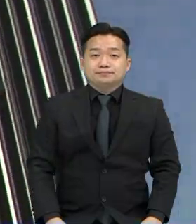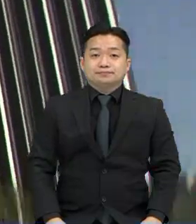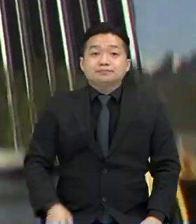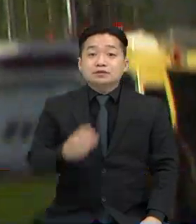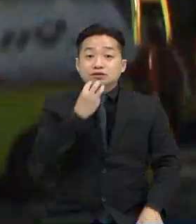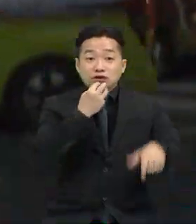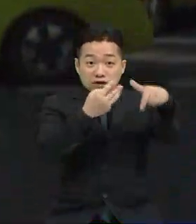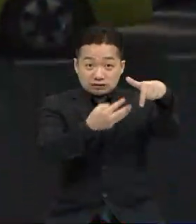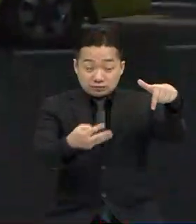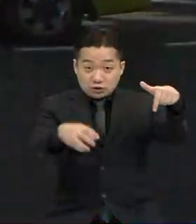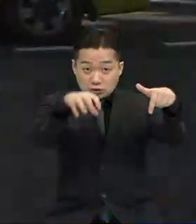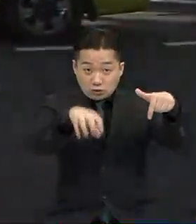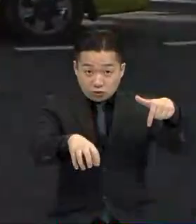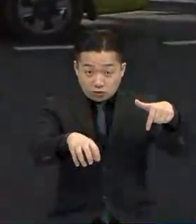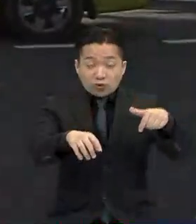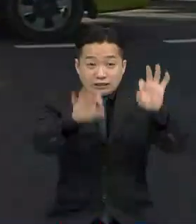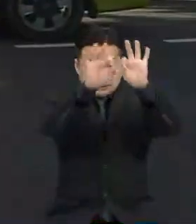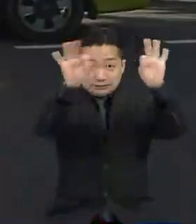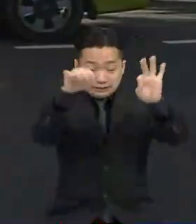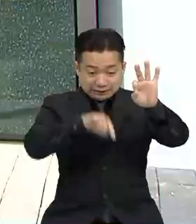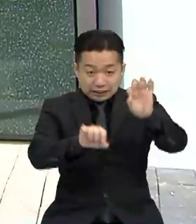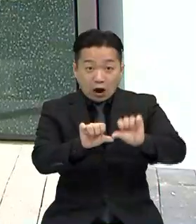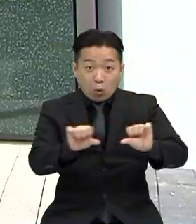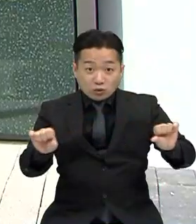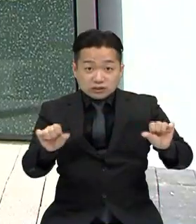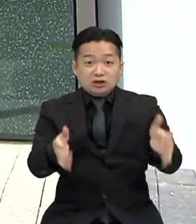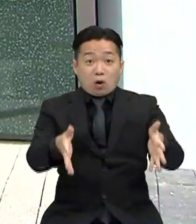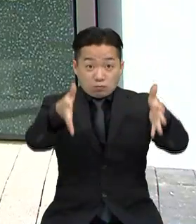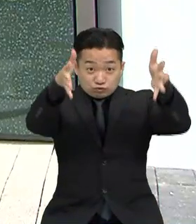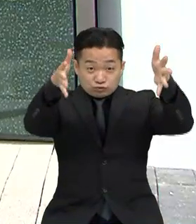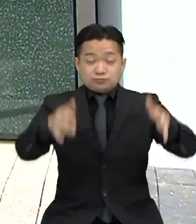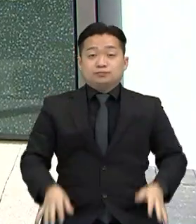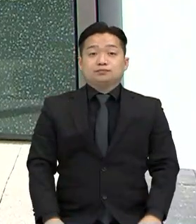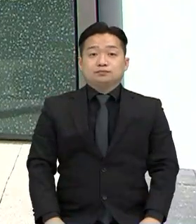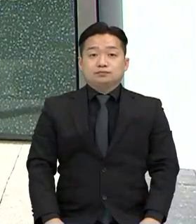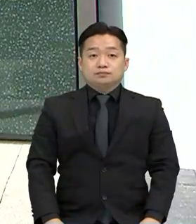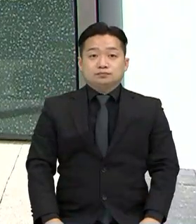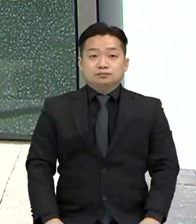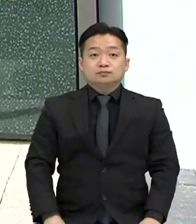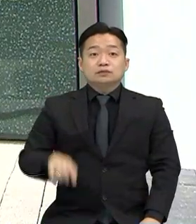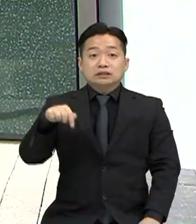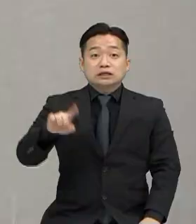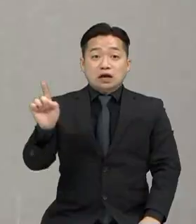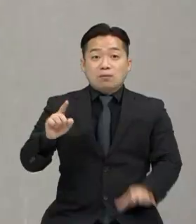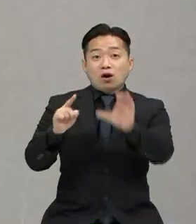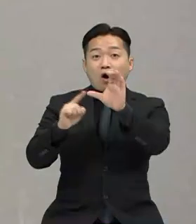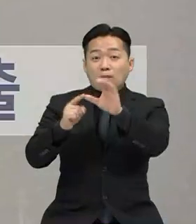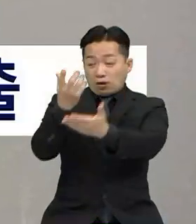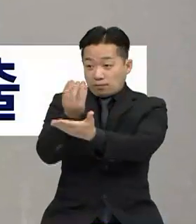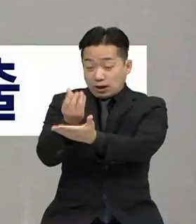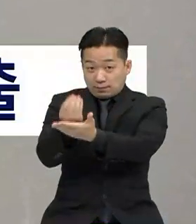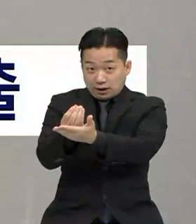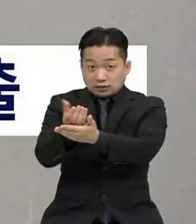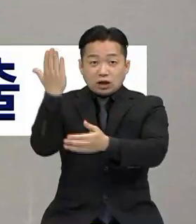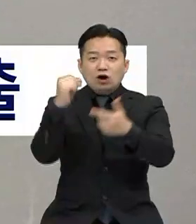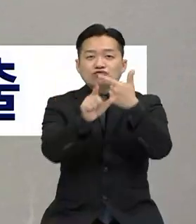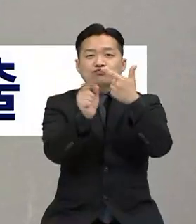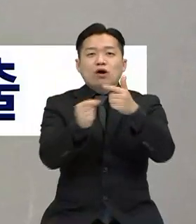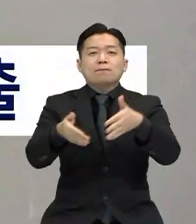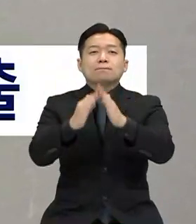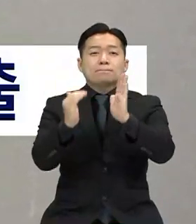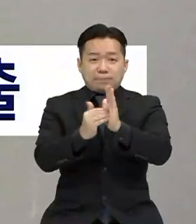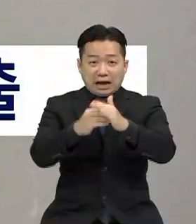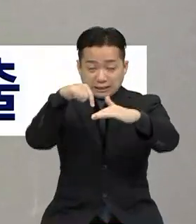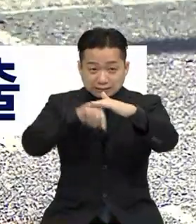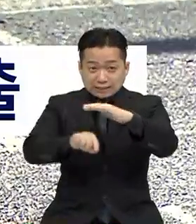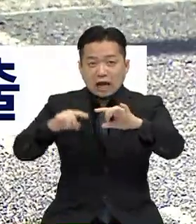서울 금천구 가산동의 지상 10층 지하 5층 규모의 건물입니다. 데이터 저장센터 용도로 지난 6월 준공된 이 건물은